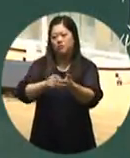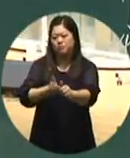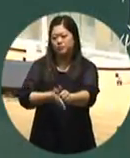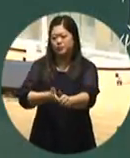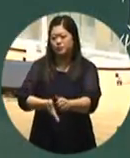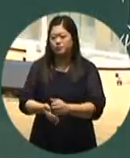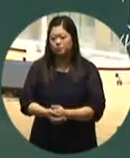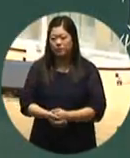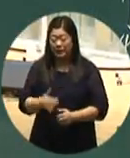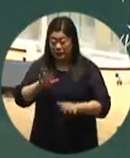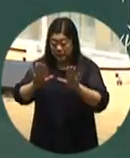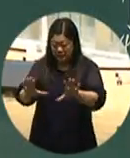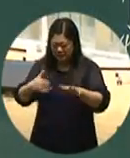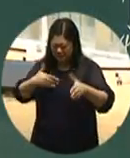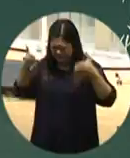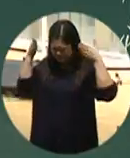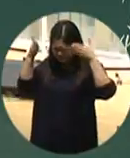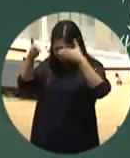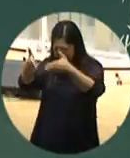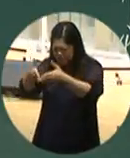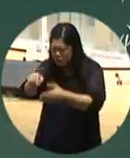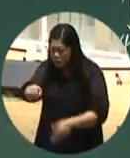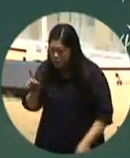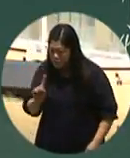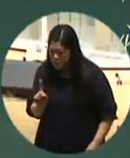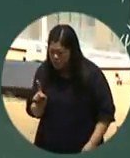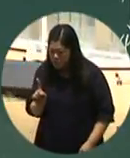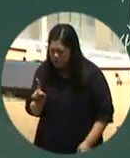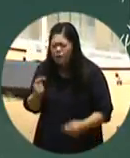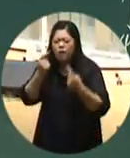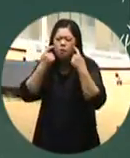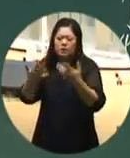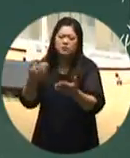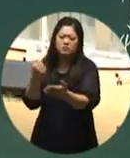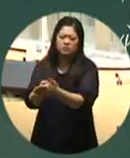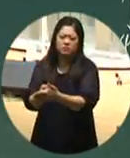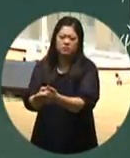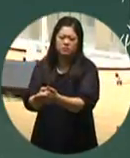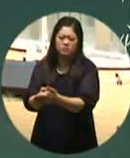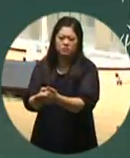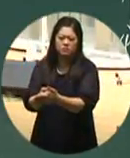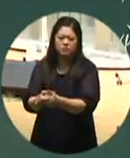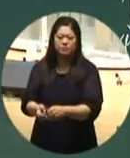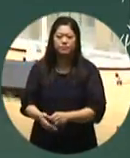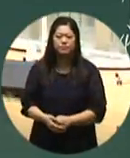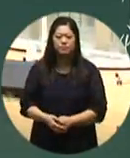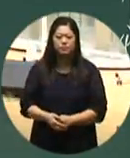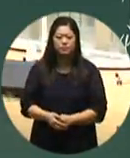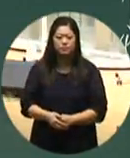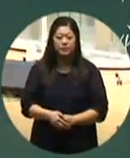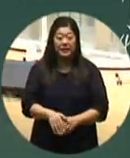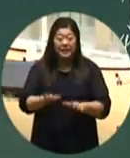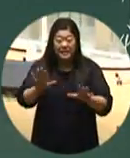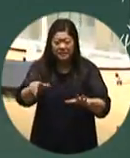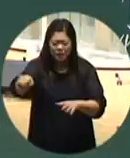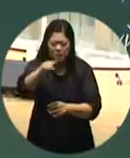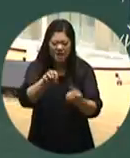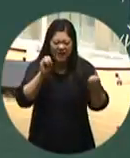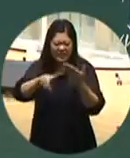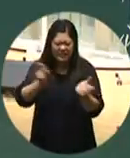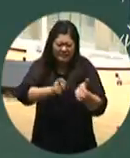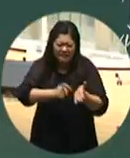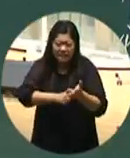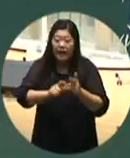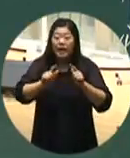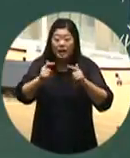뭐에 올인할 것이냐. What should I put my all in for? 지금은 여러분이 빨리 응답받으라 하지 말고 내가 평생에 뭐에 올인해야 될 것이냐. You